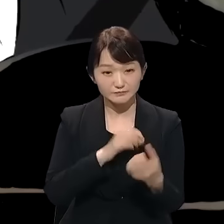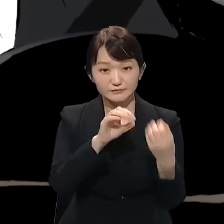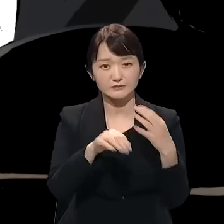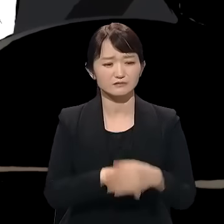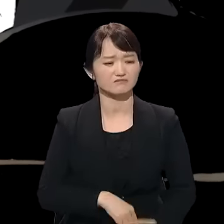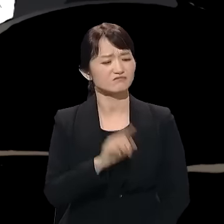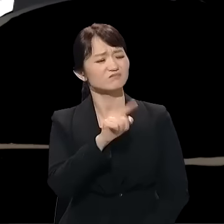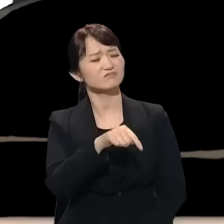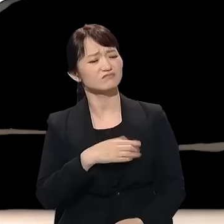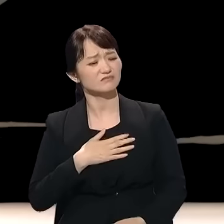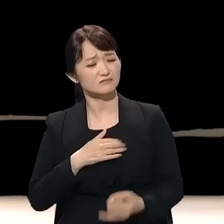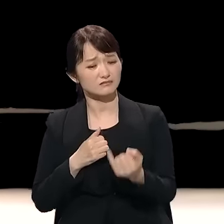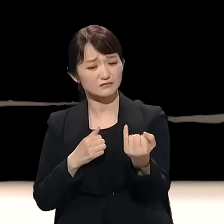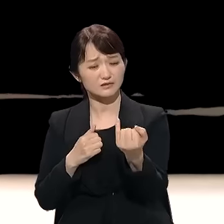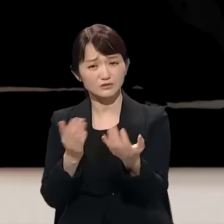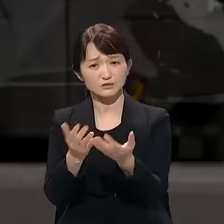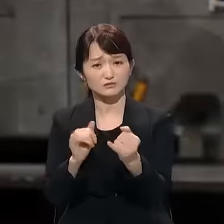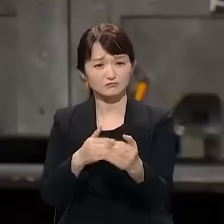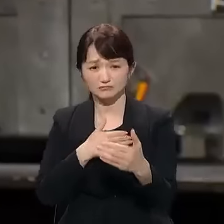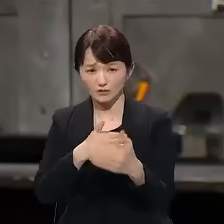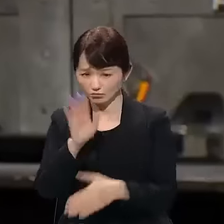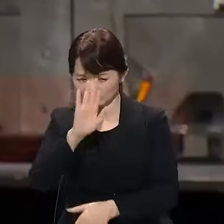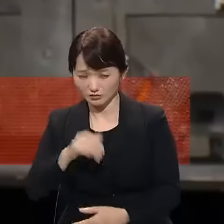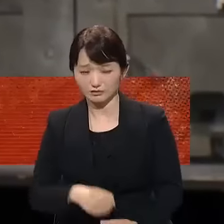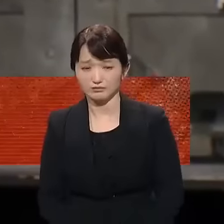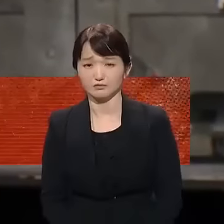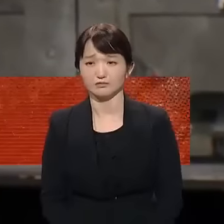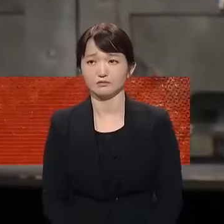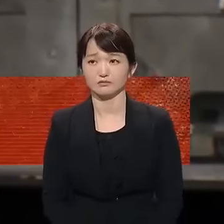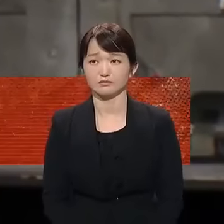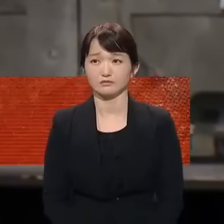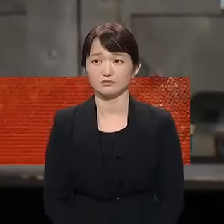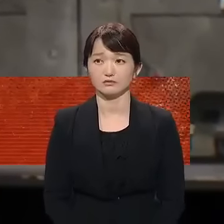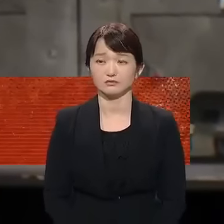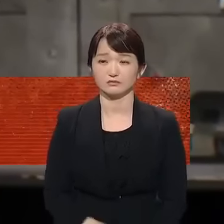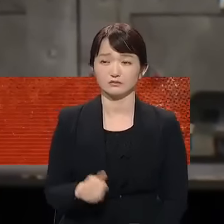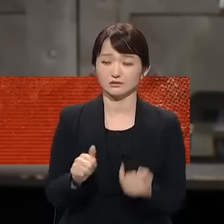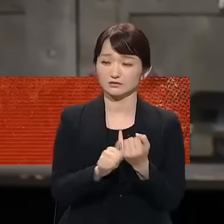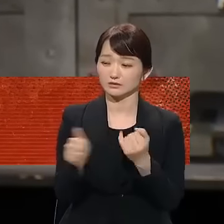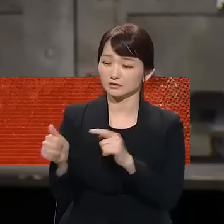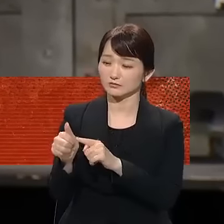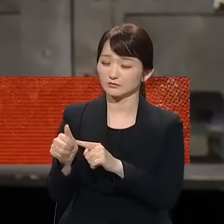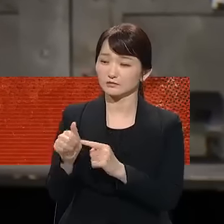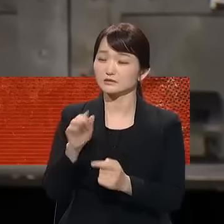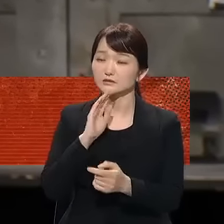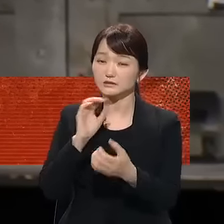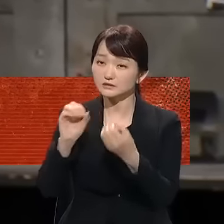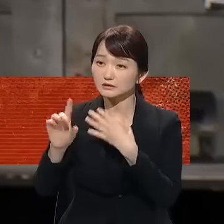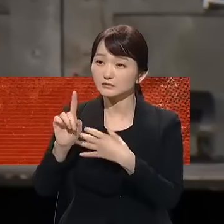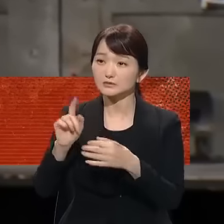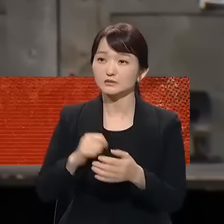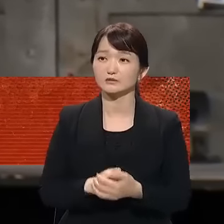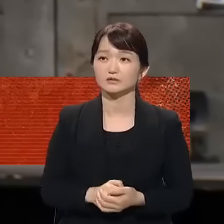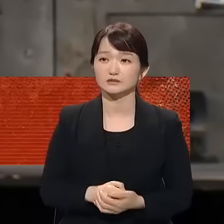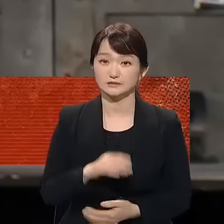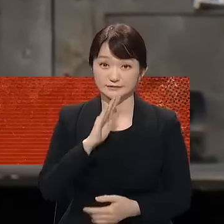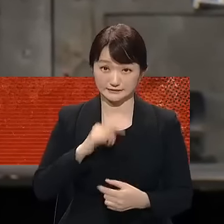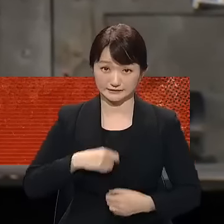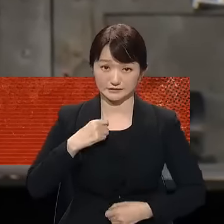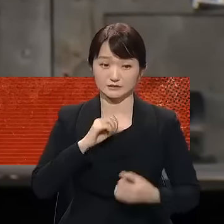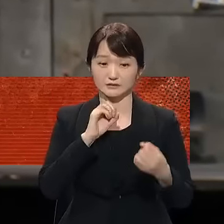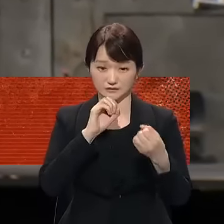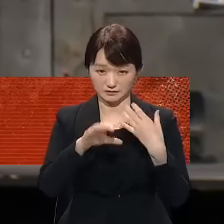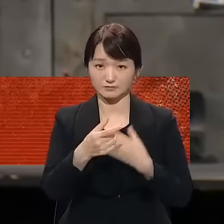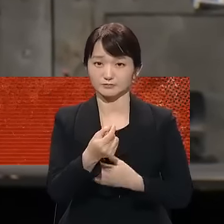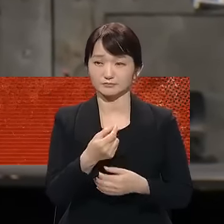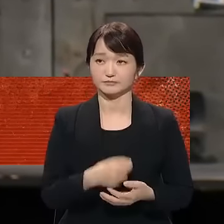뭔 소리 하는데 내가 그 여자랑 내가 왜 설래 이렇게 얘기할 건데이 얘기하는 거 봤을 때는 전반적으로 지금 진실을 얘기하고 있는 거